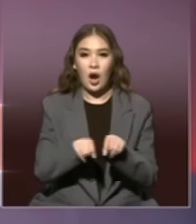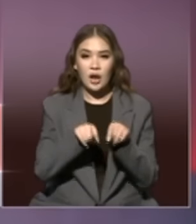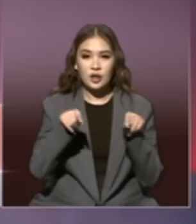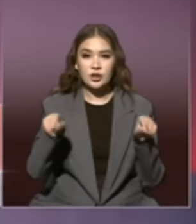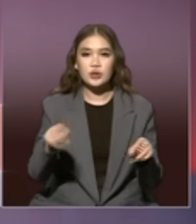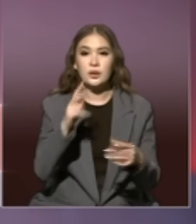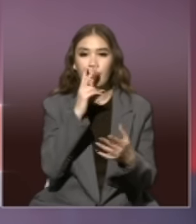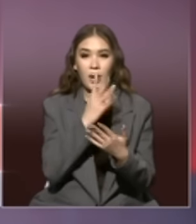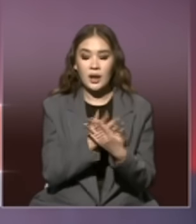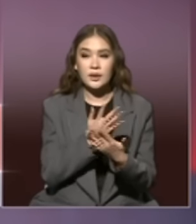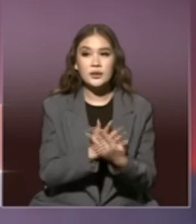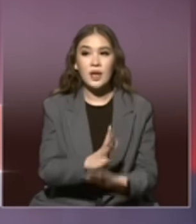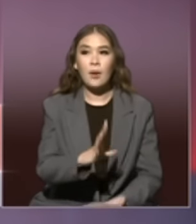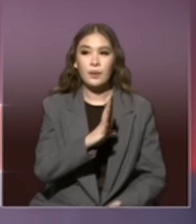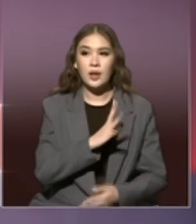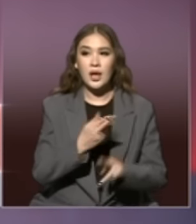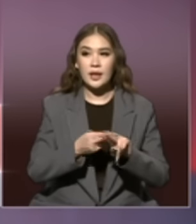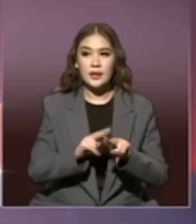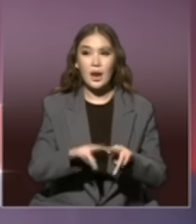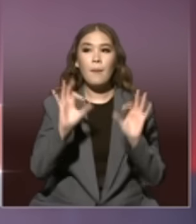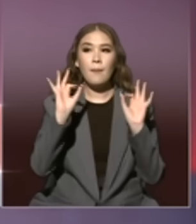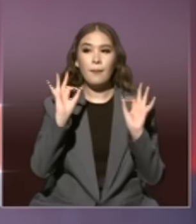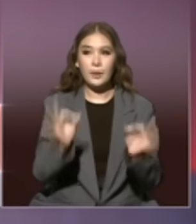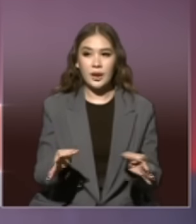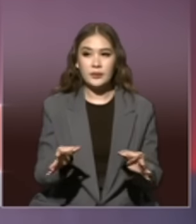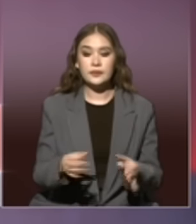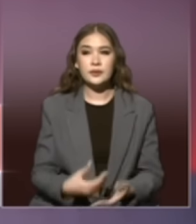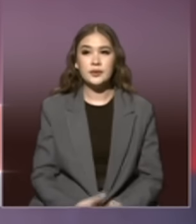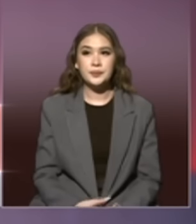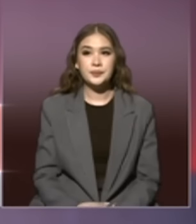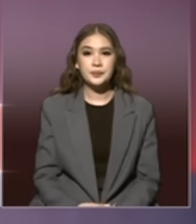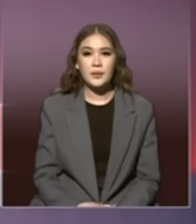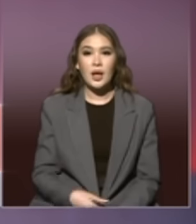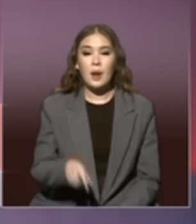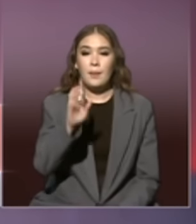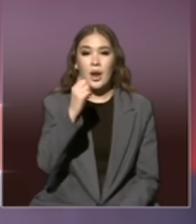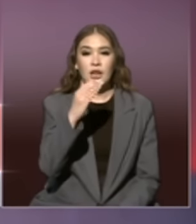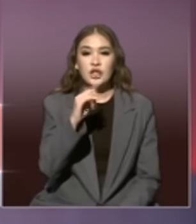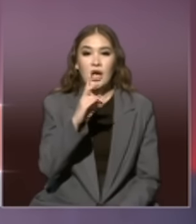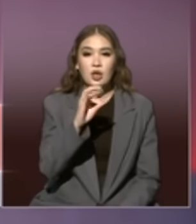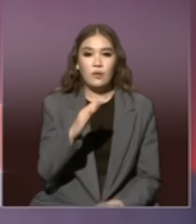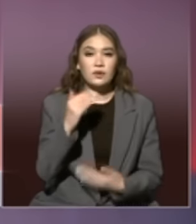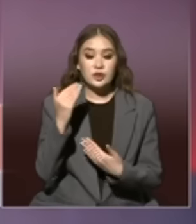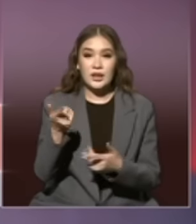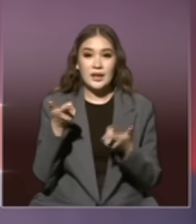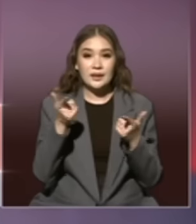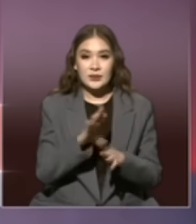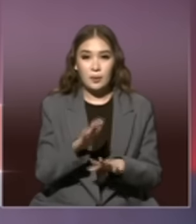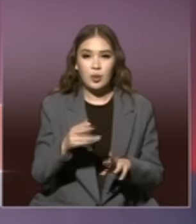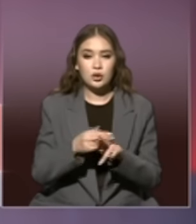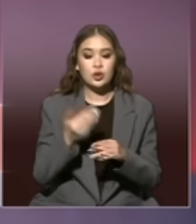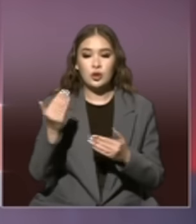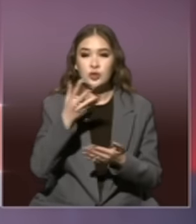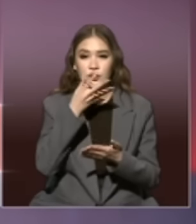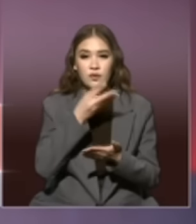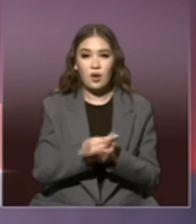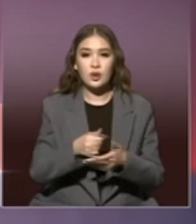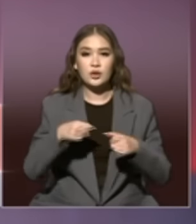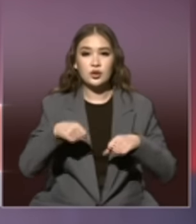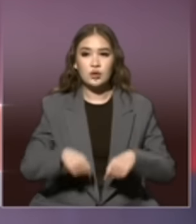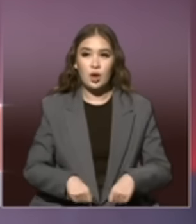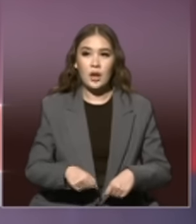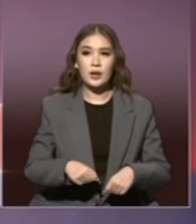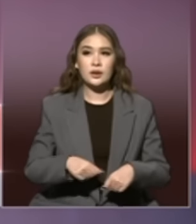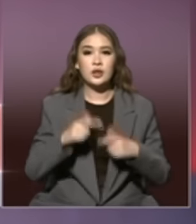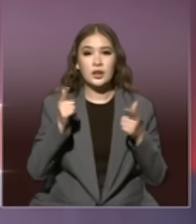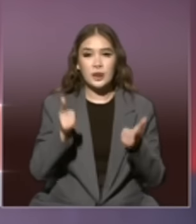ашықтығына келіп жатыр да. Ол дұрыс деп ойлаймын. Ал жаңа Байжановтың келіспе, ол өзінің конституциялық құқығы. Ол енді келісу,